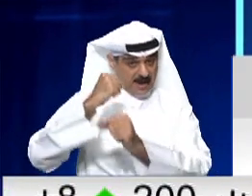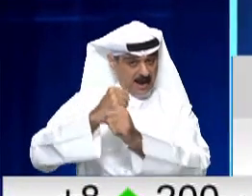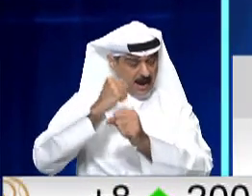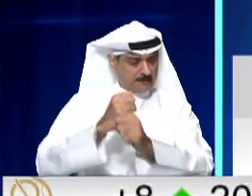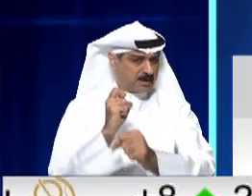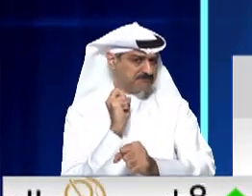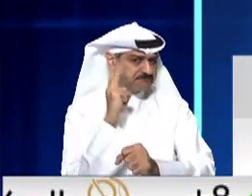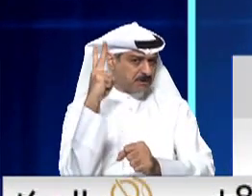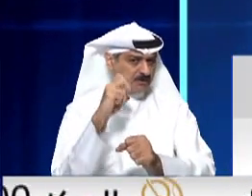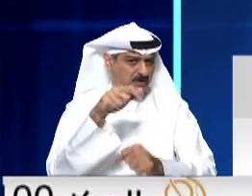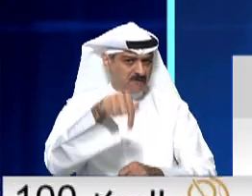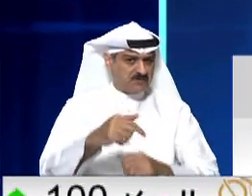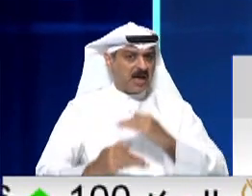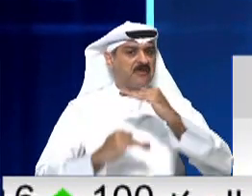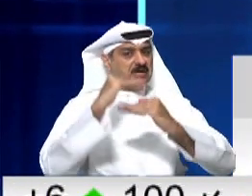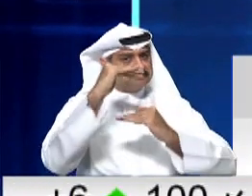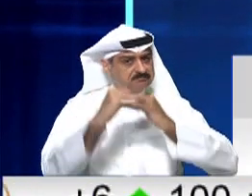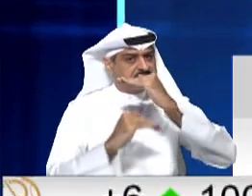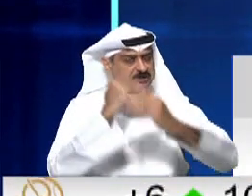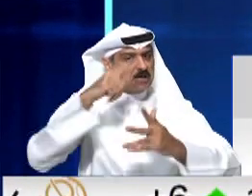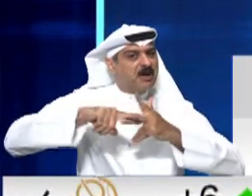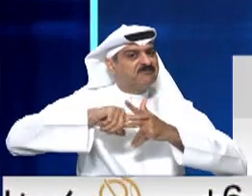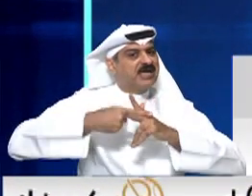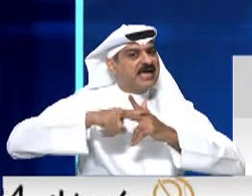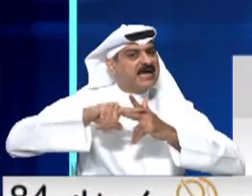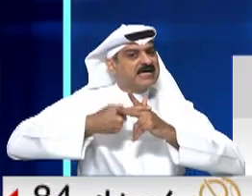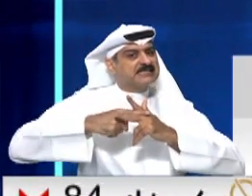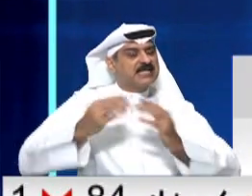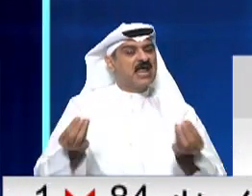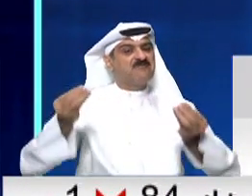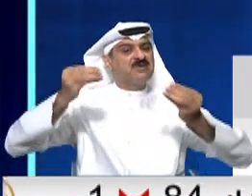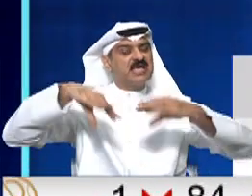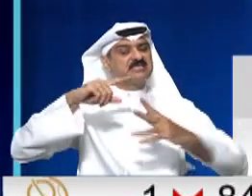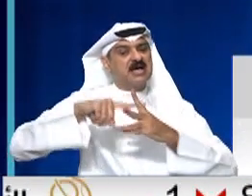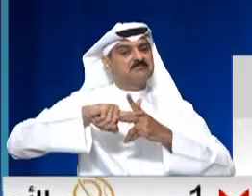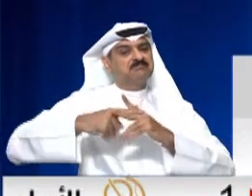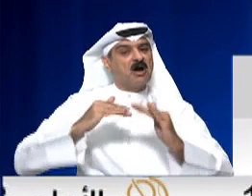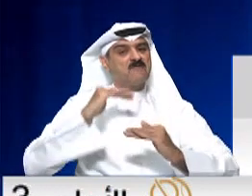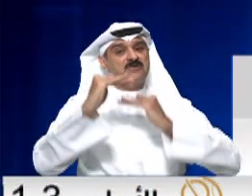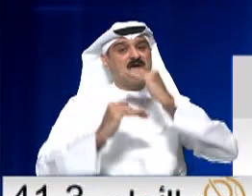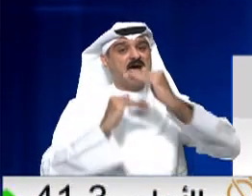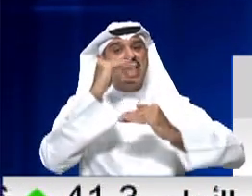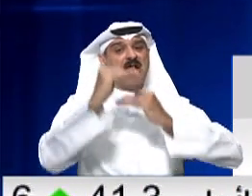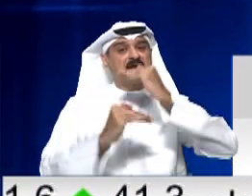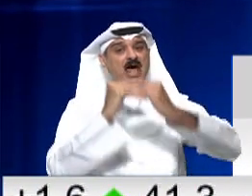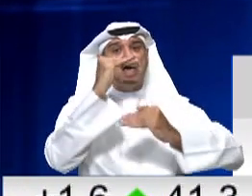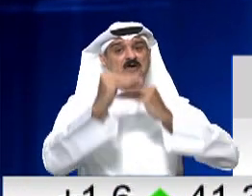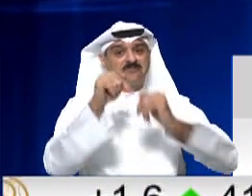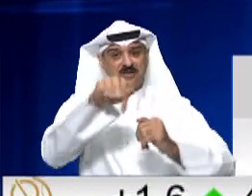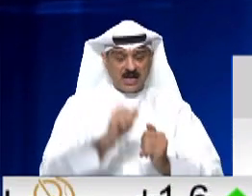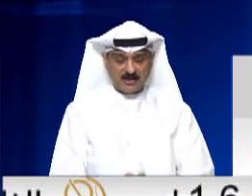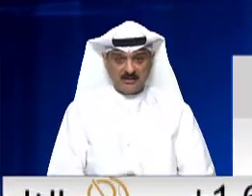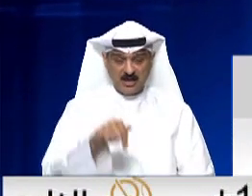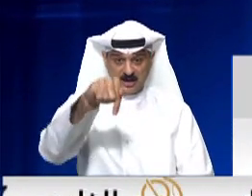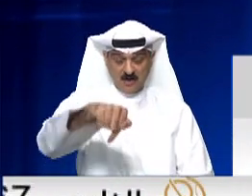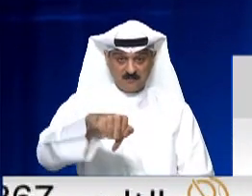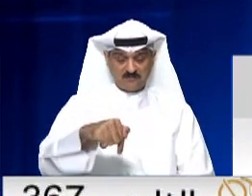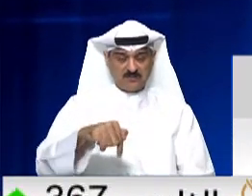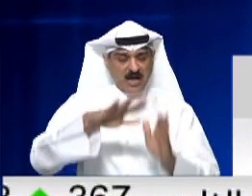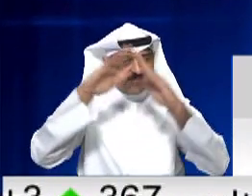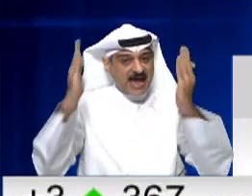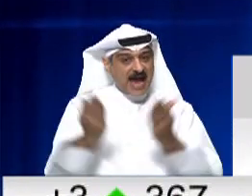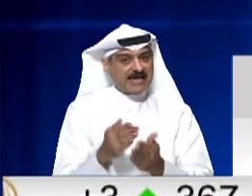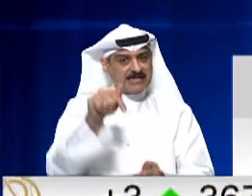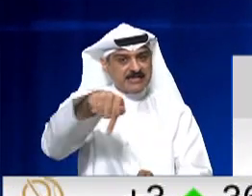في دفع عجلة التنمية الصناعية وزيادة مساهمة الصناعة التحويلية الغير نفطية في الناتج المحلي الإجمالي،